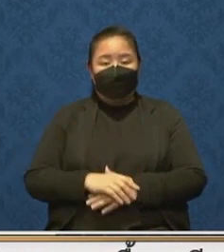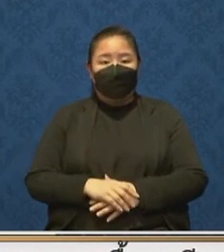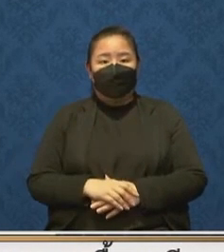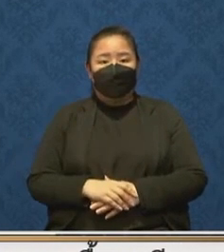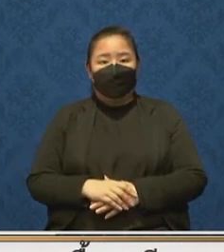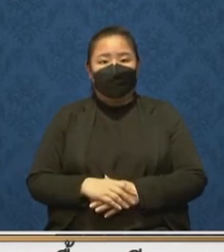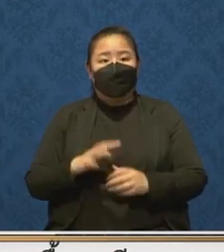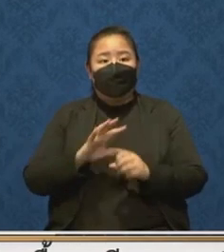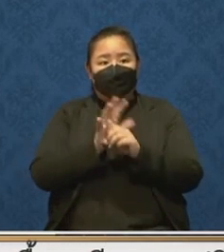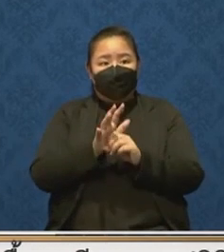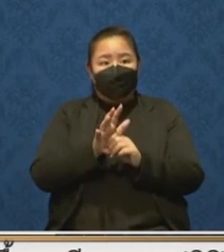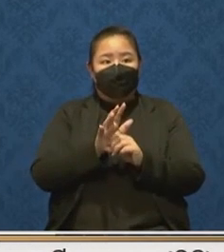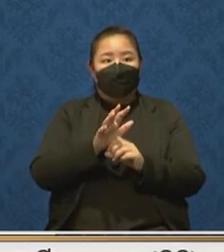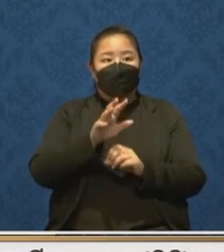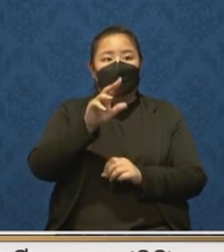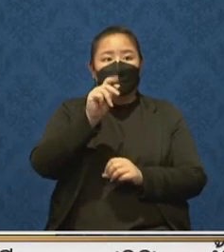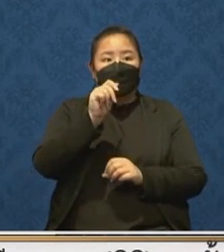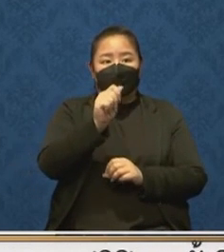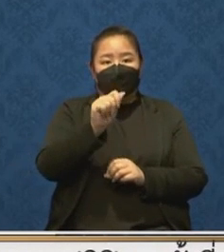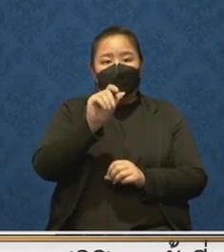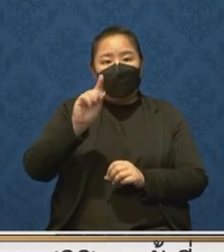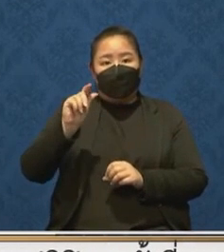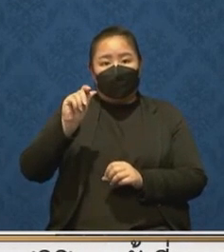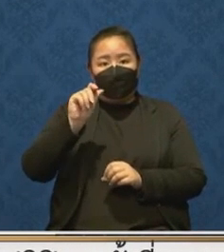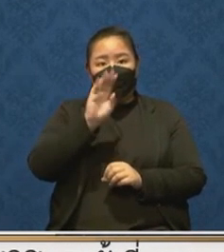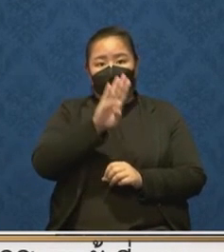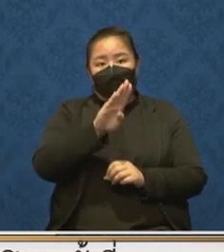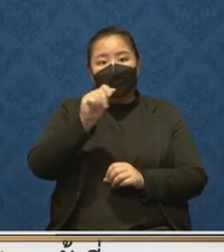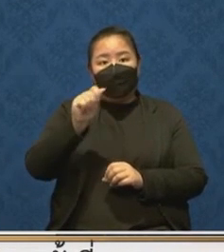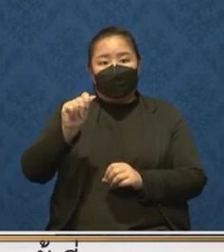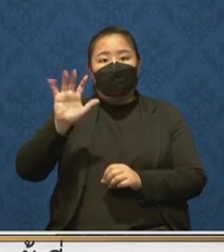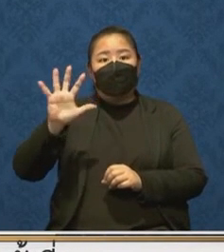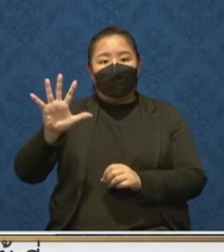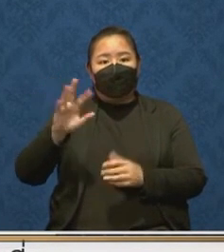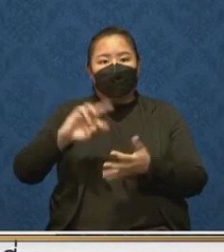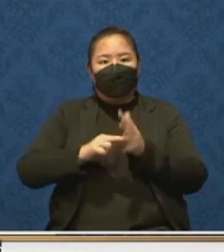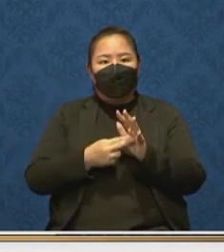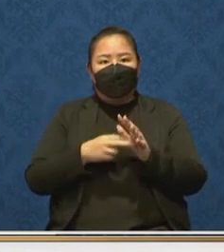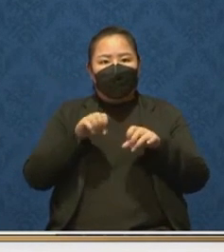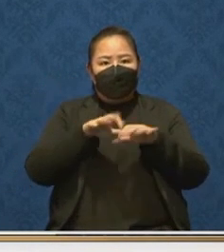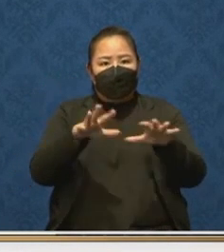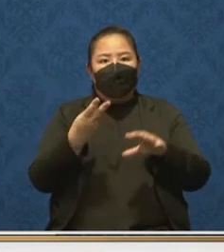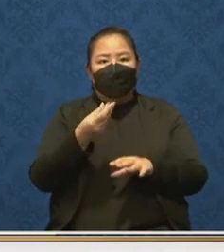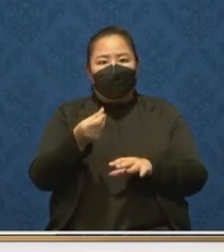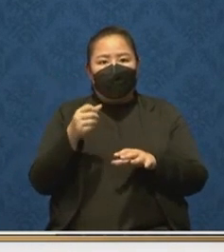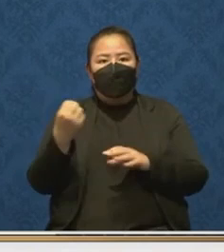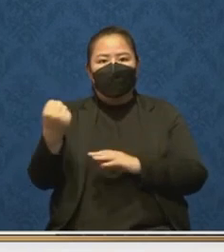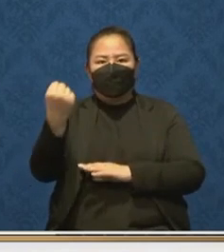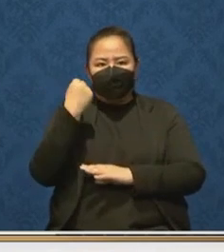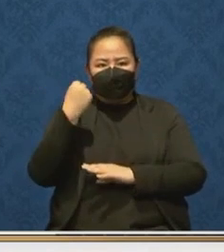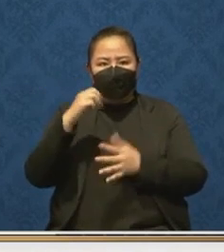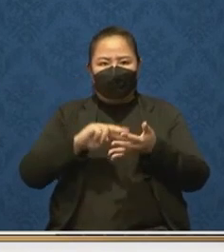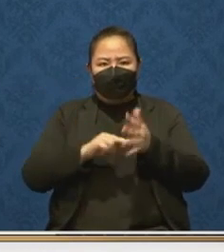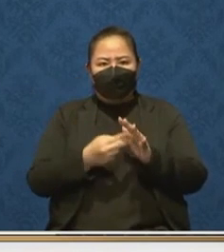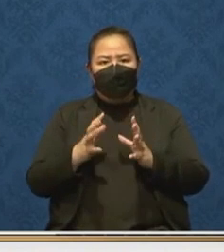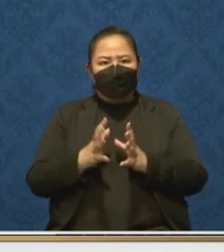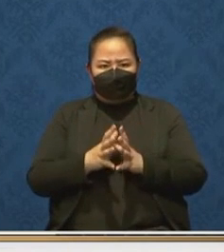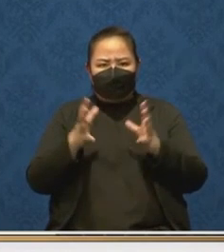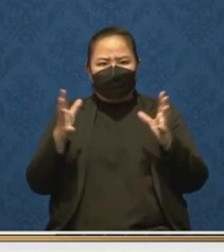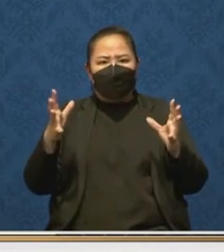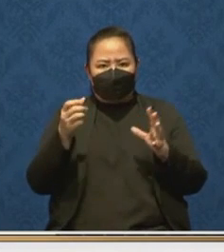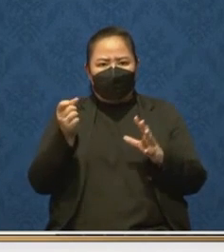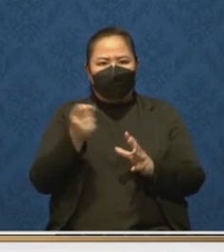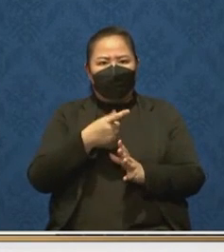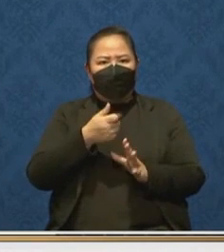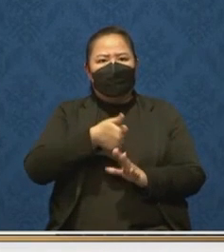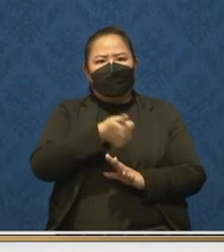BA5 แร่ระบาดเร็วเป็ความแข็งแรงเป็คุสมบัติของเวลัสที่มากกวาทุกสายพ